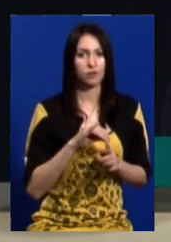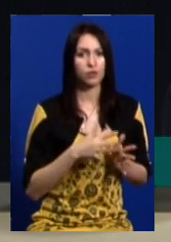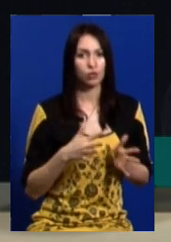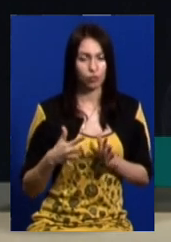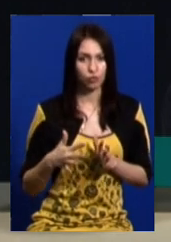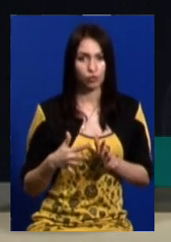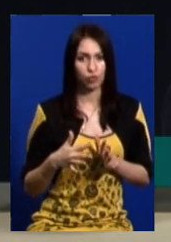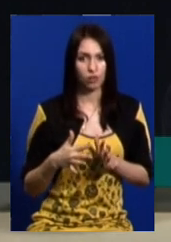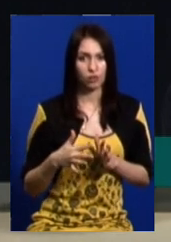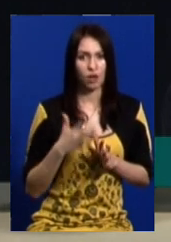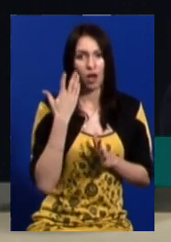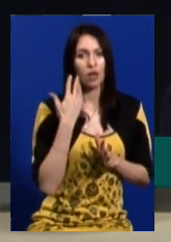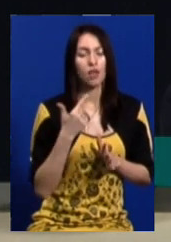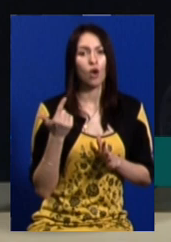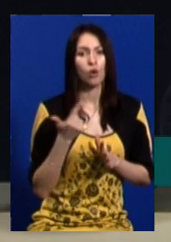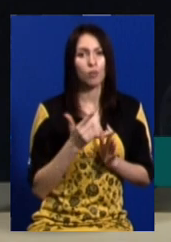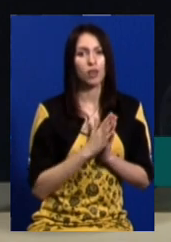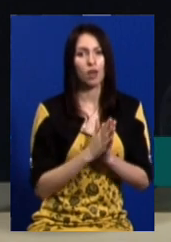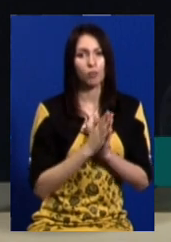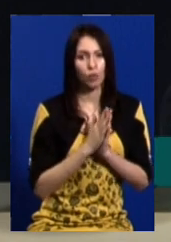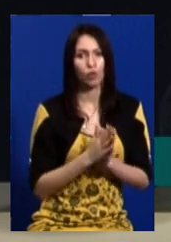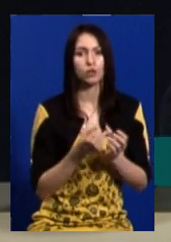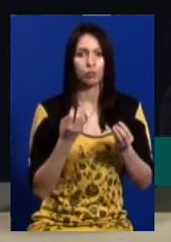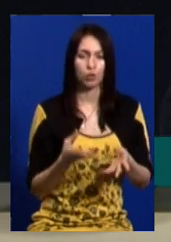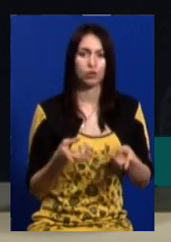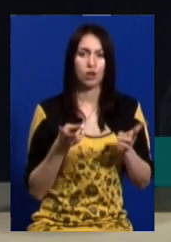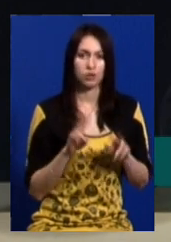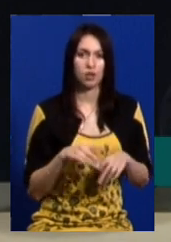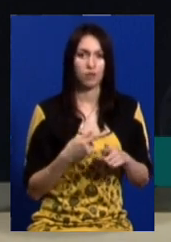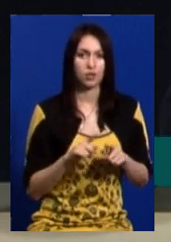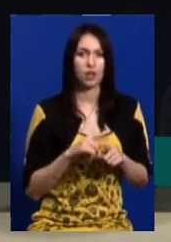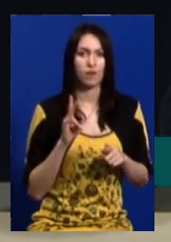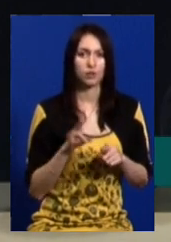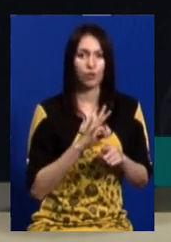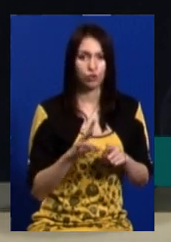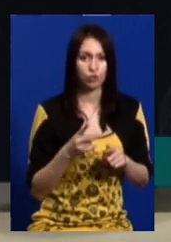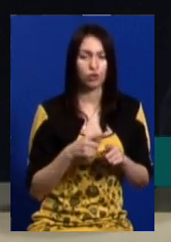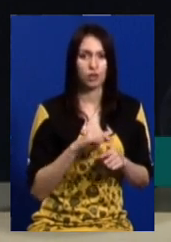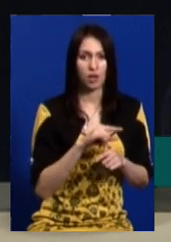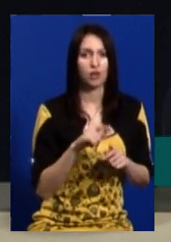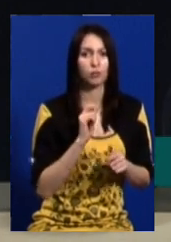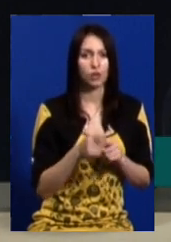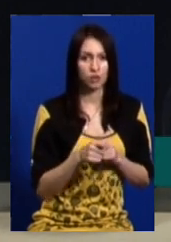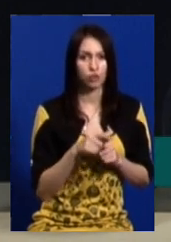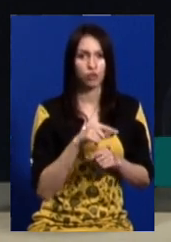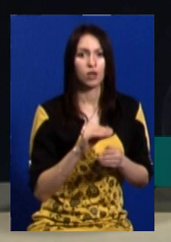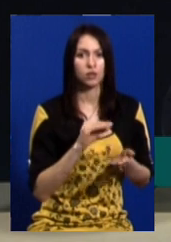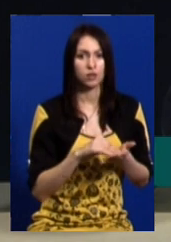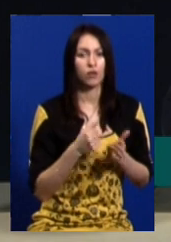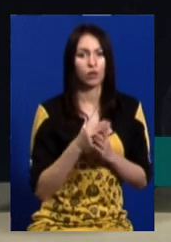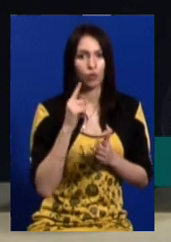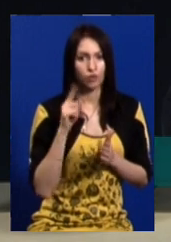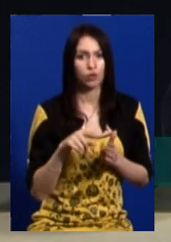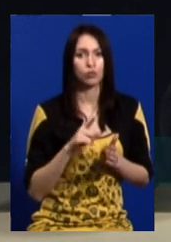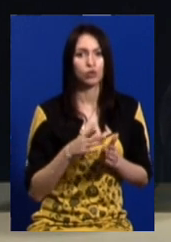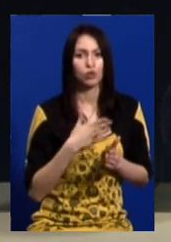проходимо, коли громада просить просто залишити цього священника, цю громаду і це село, і вони призначають, і вони ставлять його до відома, що